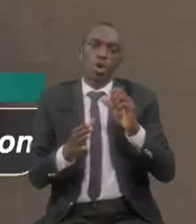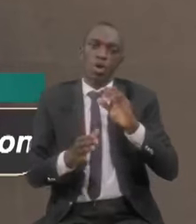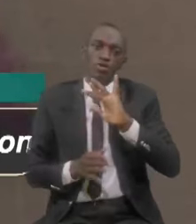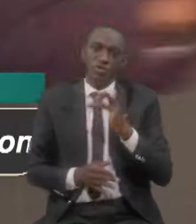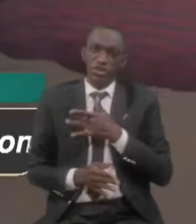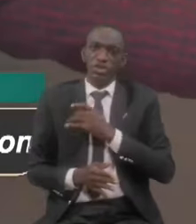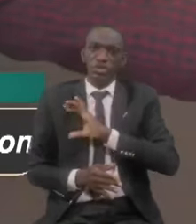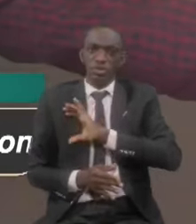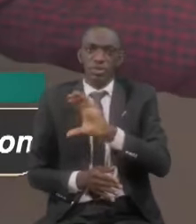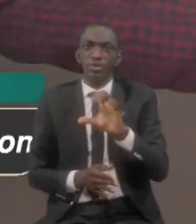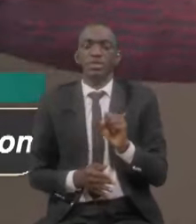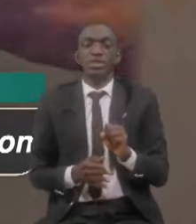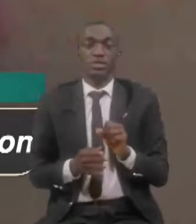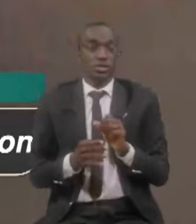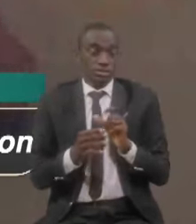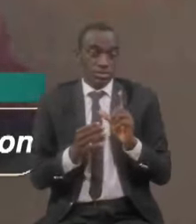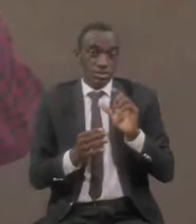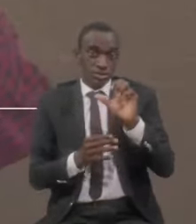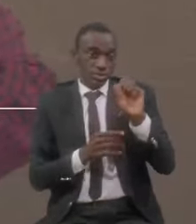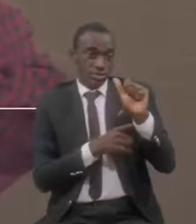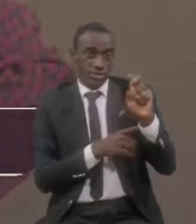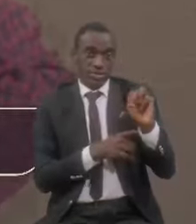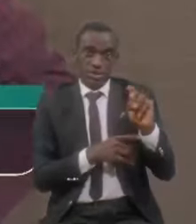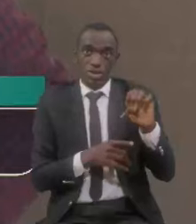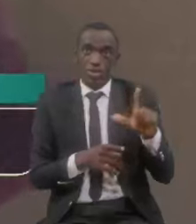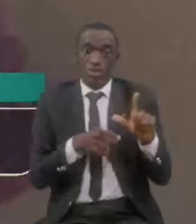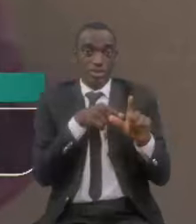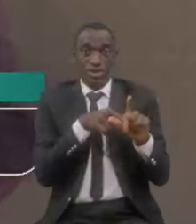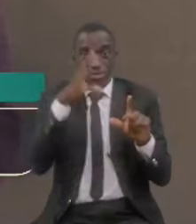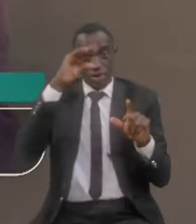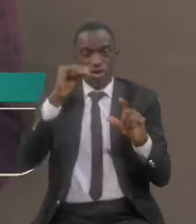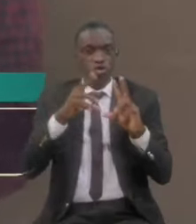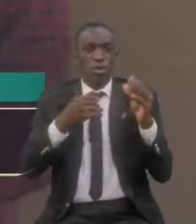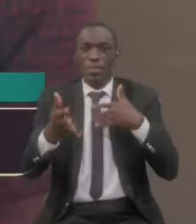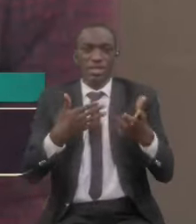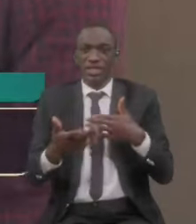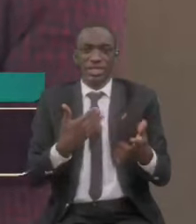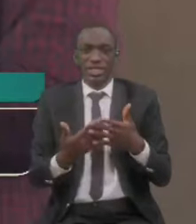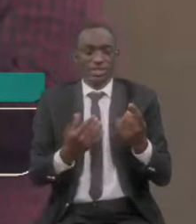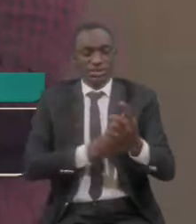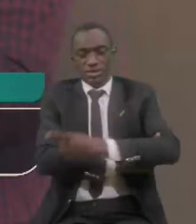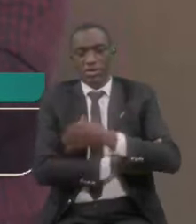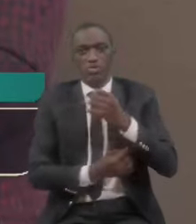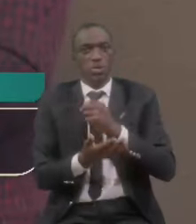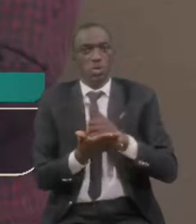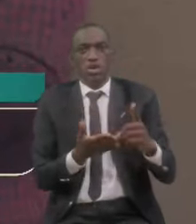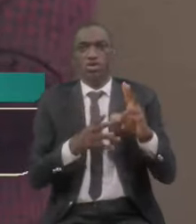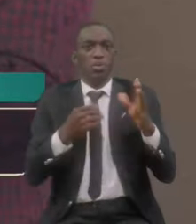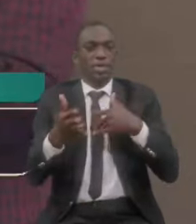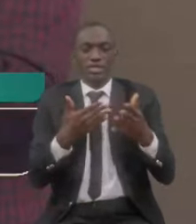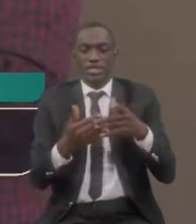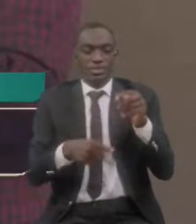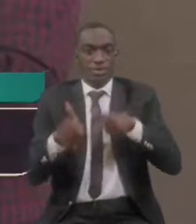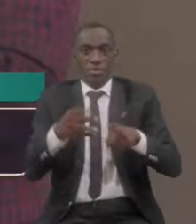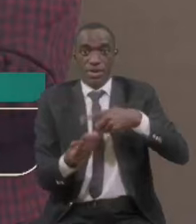de la semaine, peu importe les associations autour de lui, il a sous-maintenu